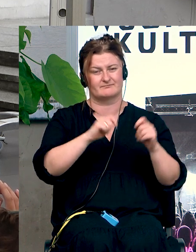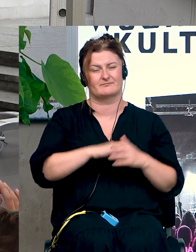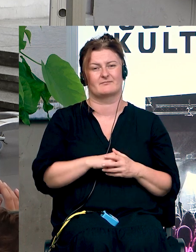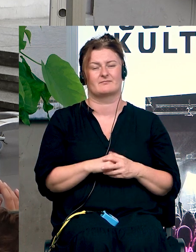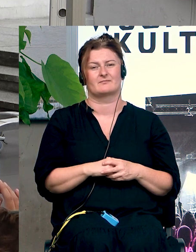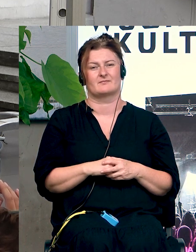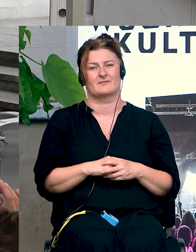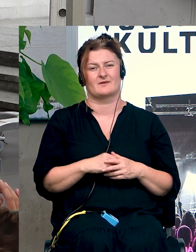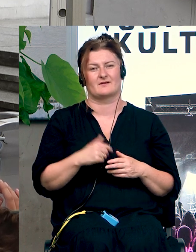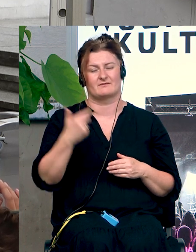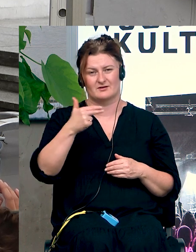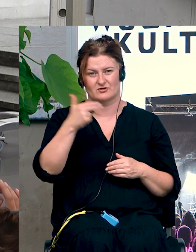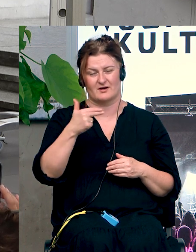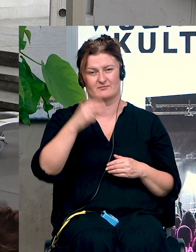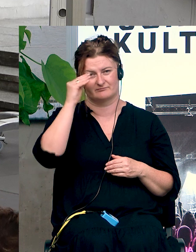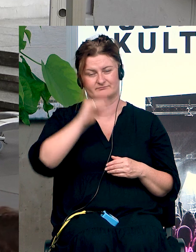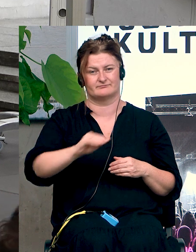adresem w niedzielę.